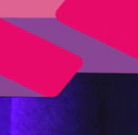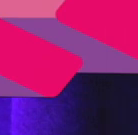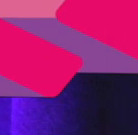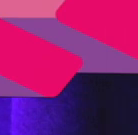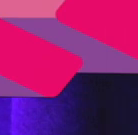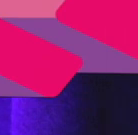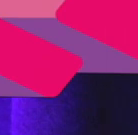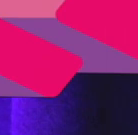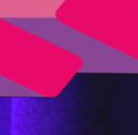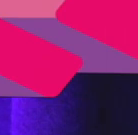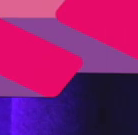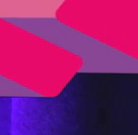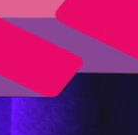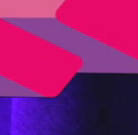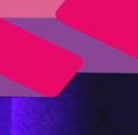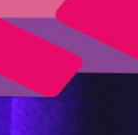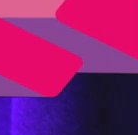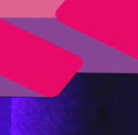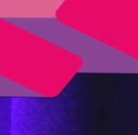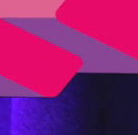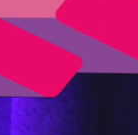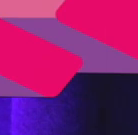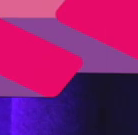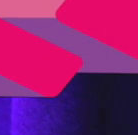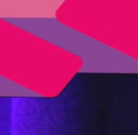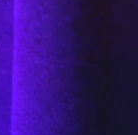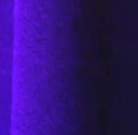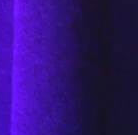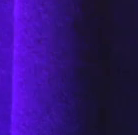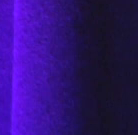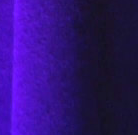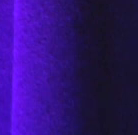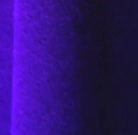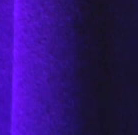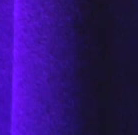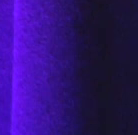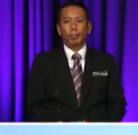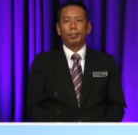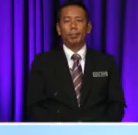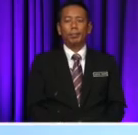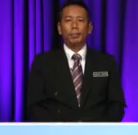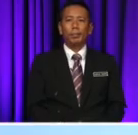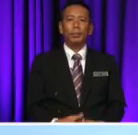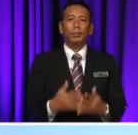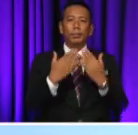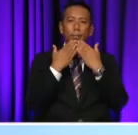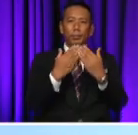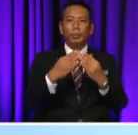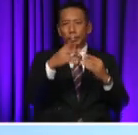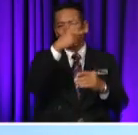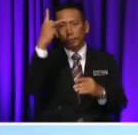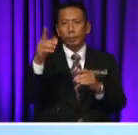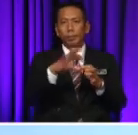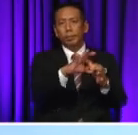khas persekutuan Tanjung Bunga Pulau Pinang Apa kabar Cikgu Baik terima kasih cegukannya bersama